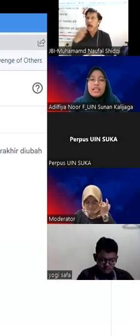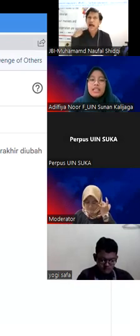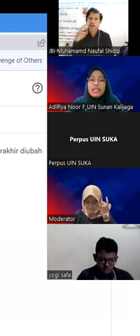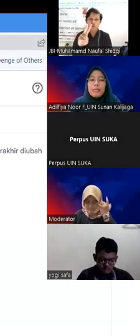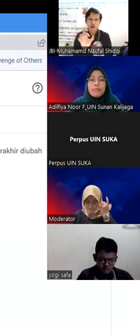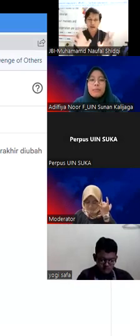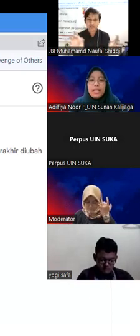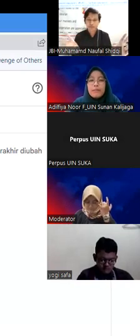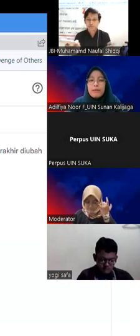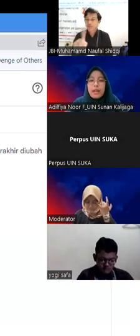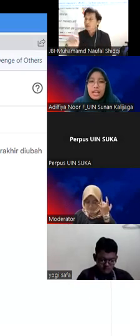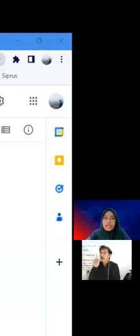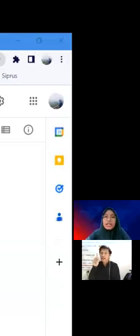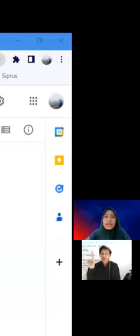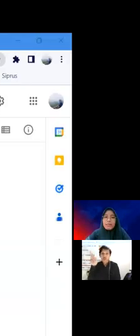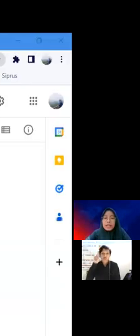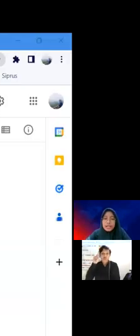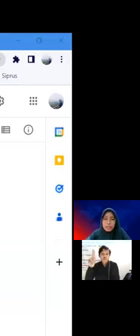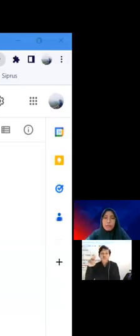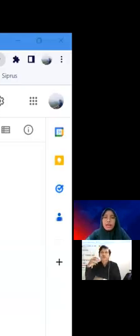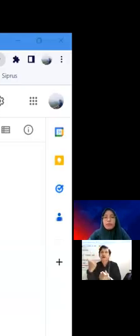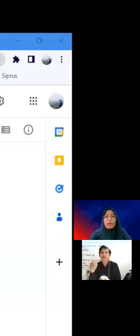kita memilih menggunakan